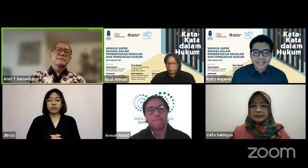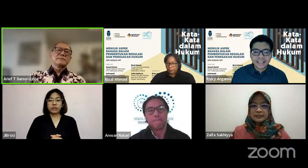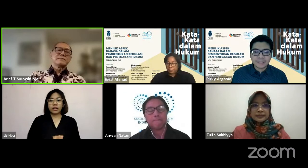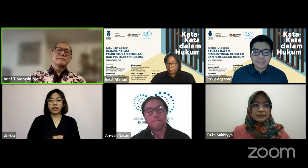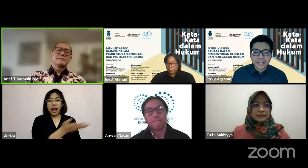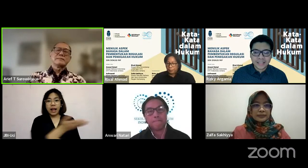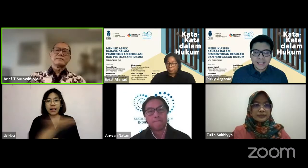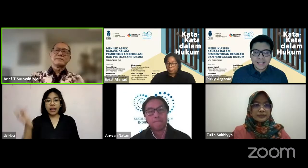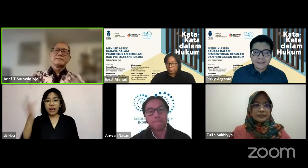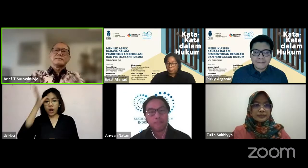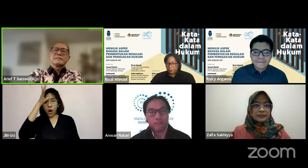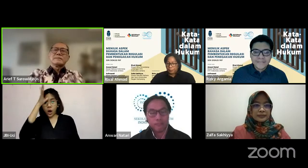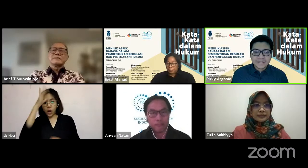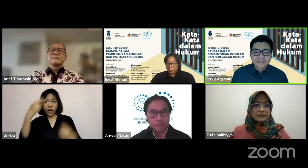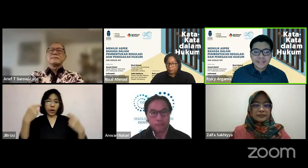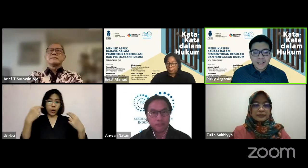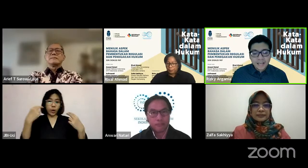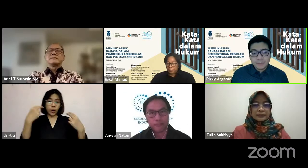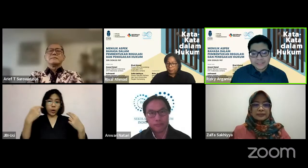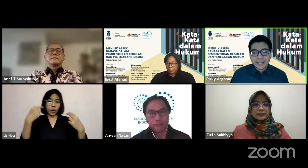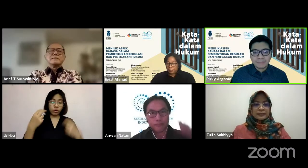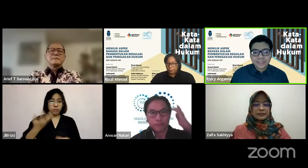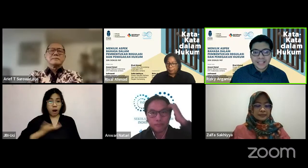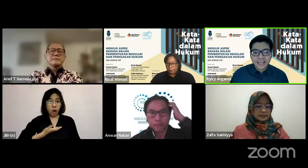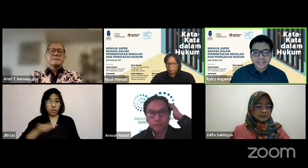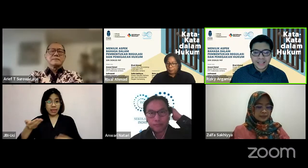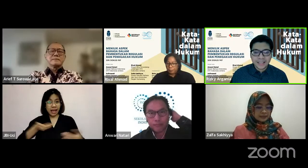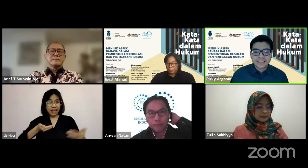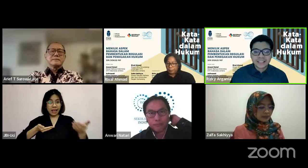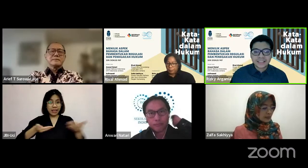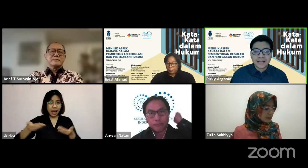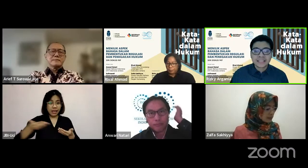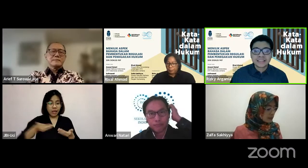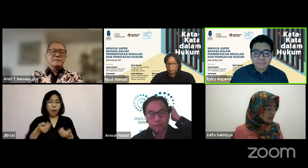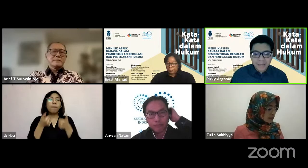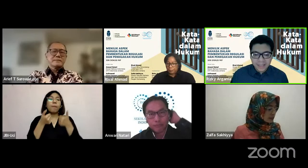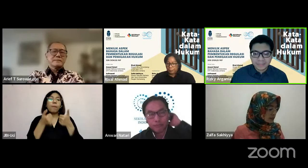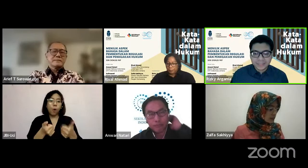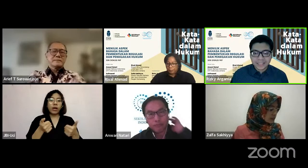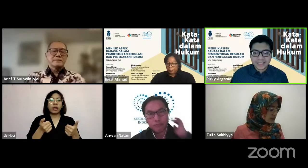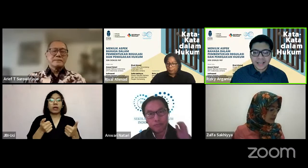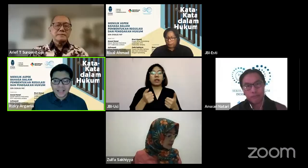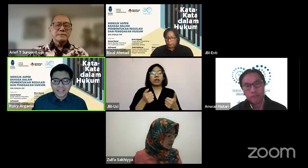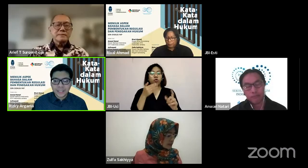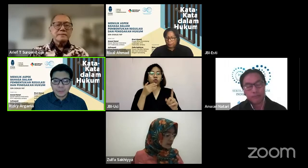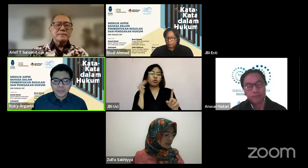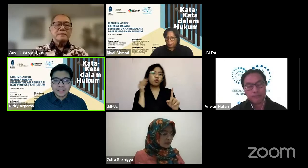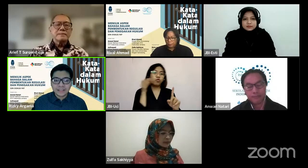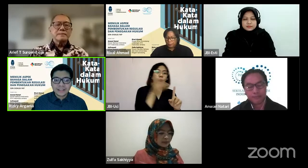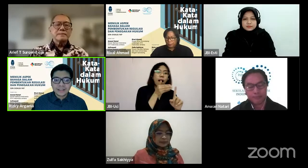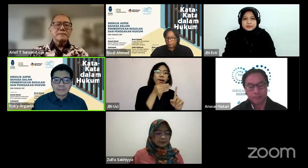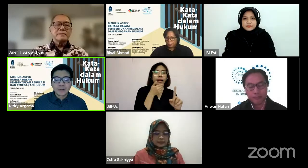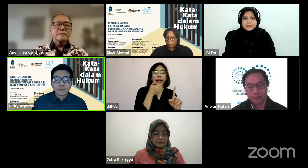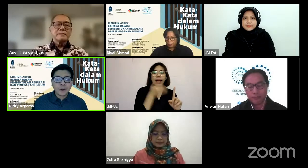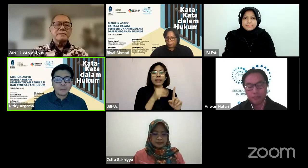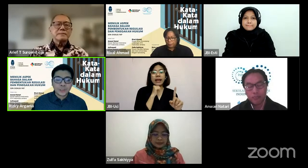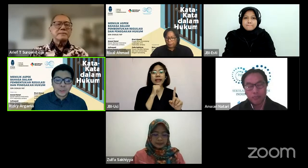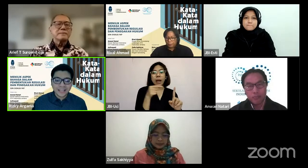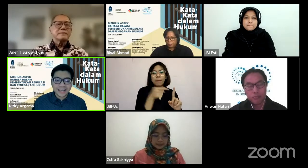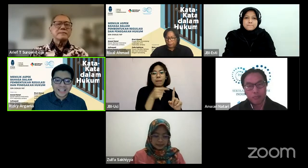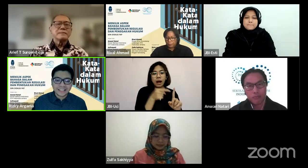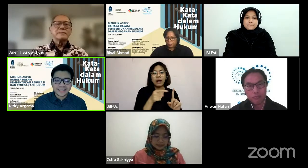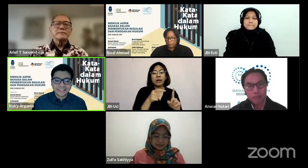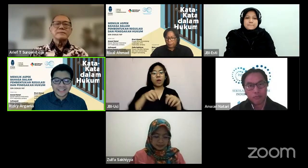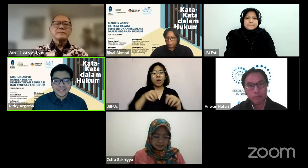peserta yang ingin bertanya silahkan menuliskan pertanyaannya serta kepada siapa pertanyaan akan diajukan melalui